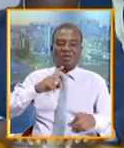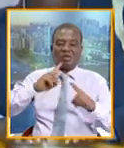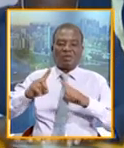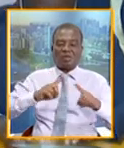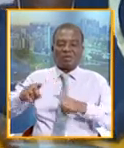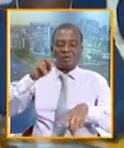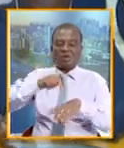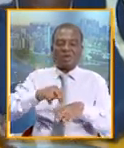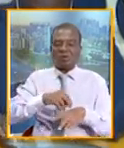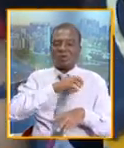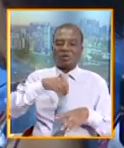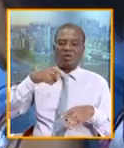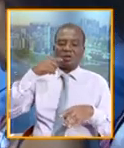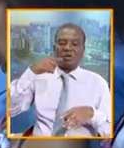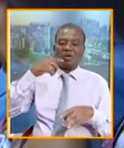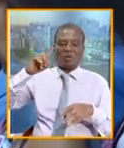toujours été disponible.